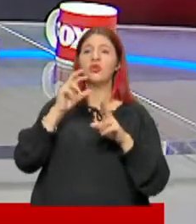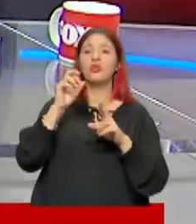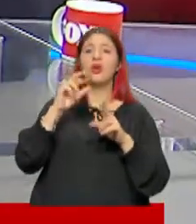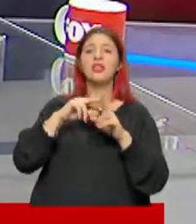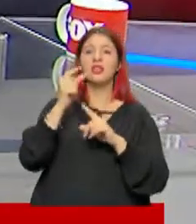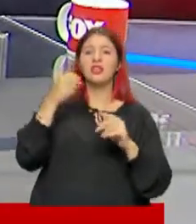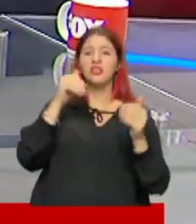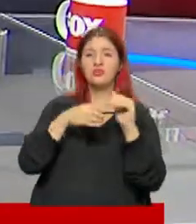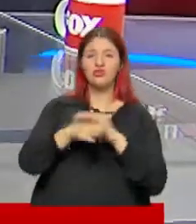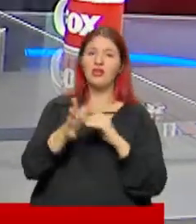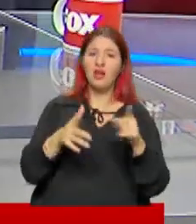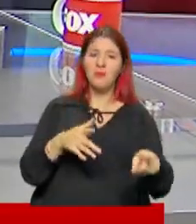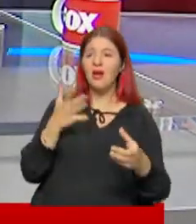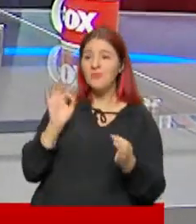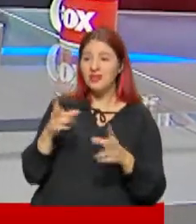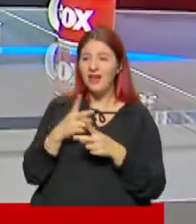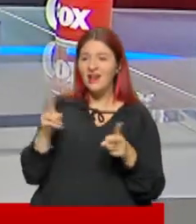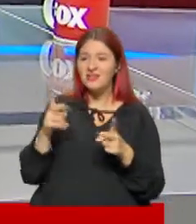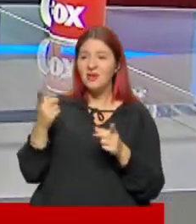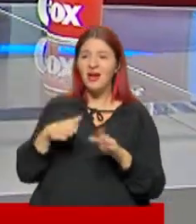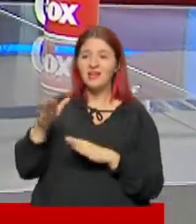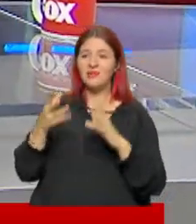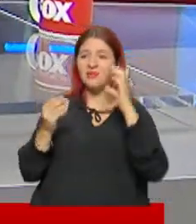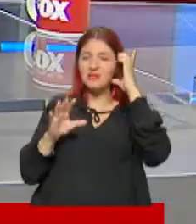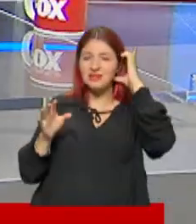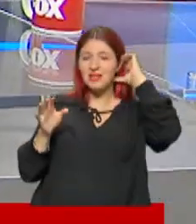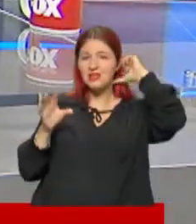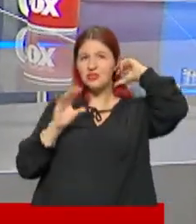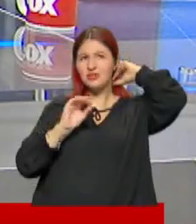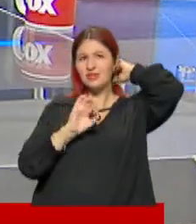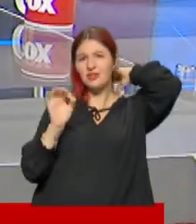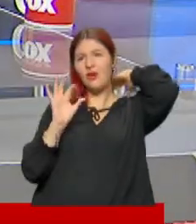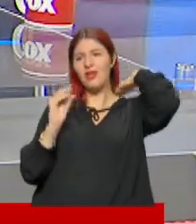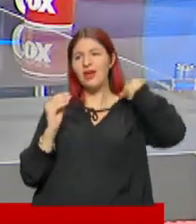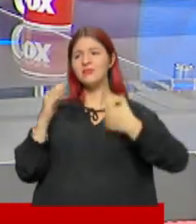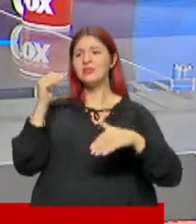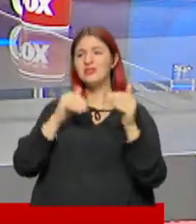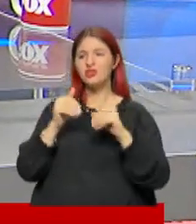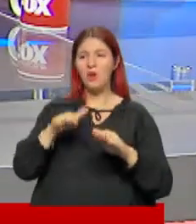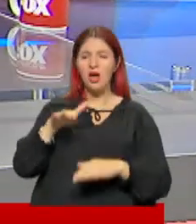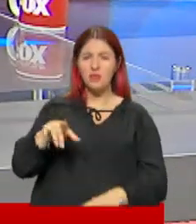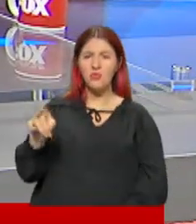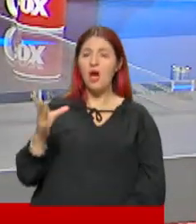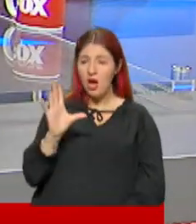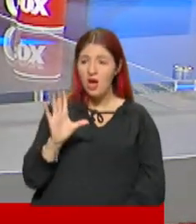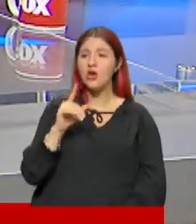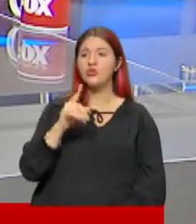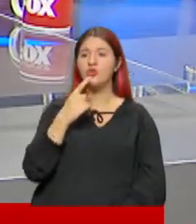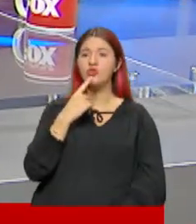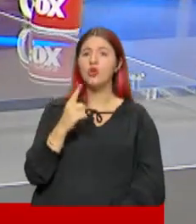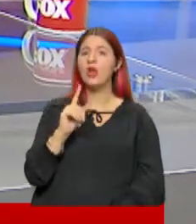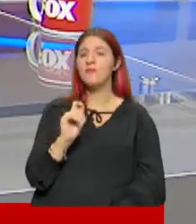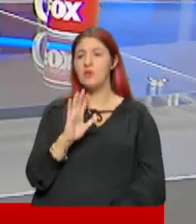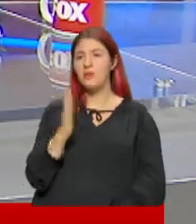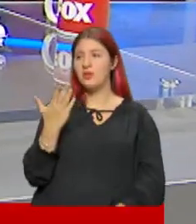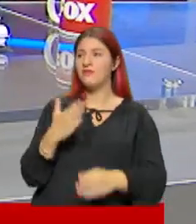herhalde. Yani işte bu kadar açık bir hamle olamaz. Yani çok net olarak bir seçim hamlesi bu. Ha şunu da söylemiyorum.